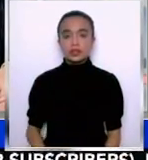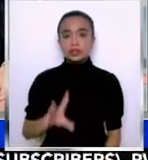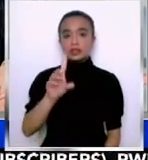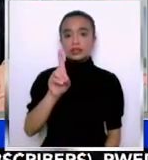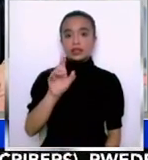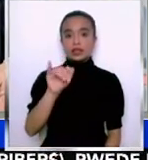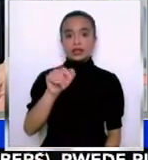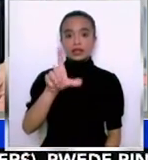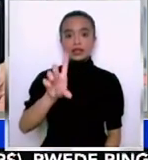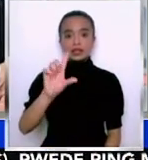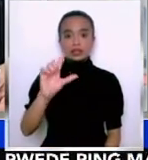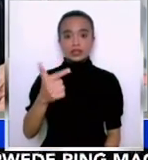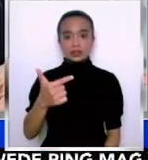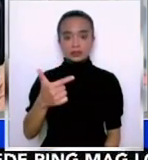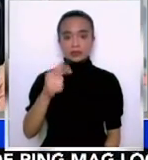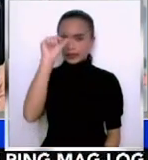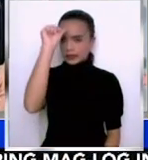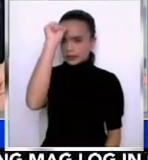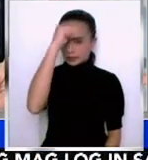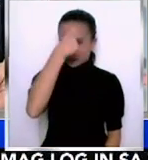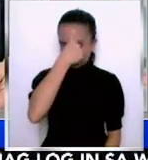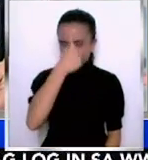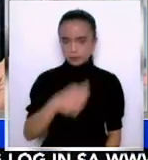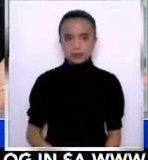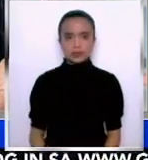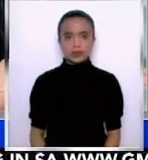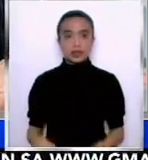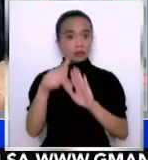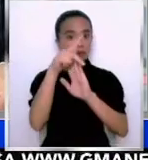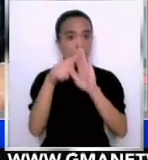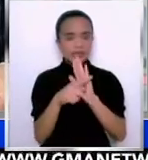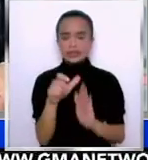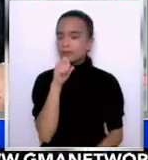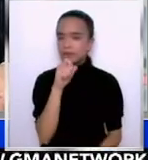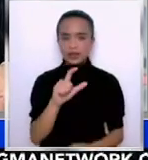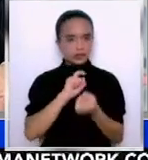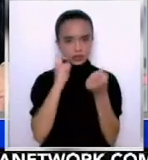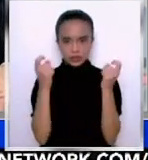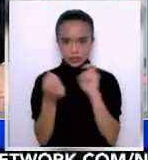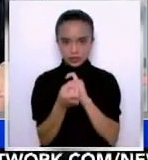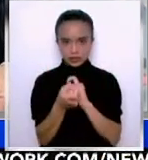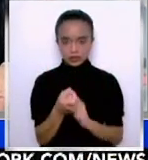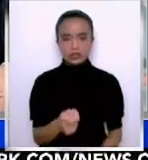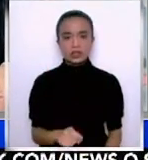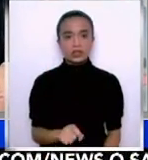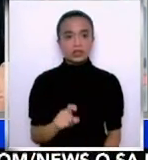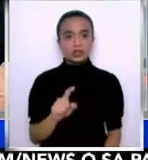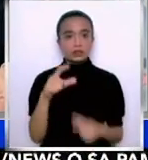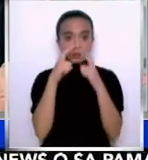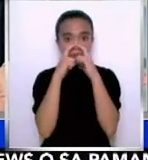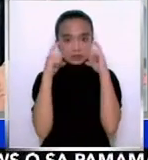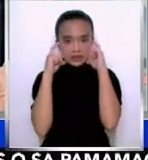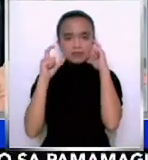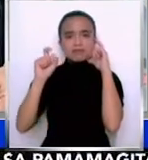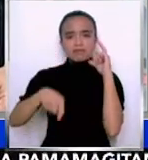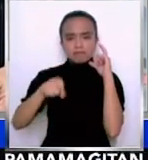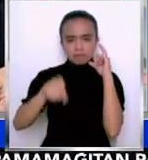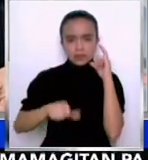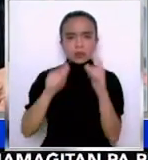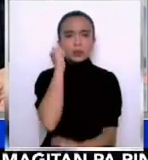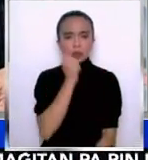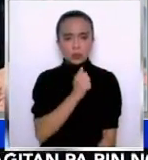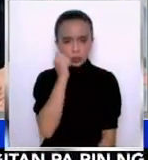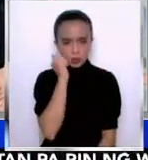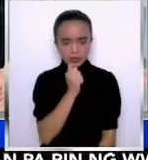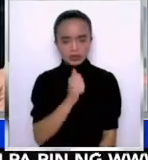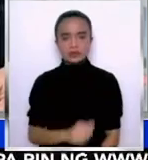o DILG, hindi nagbagong polisiya, required ang pagsusuot ng face mask sa lahat ng pagkakataon. Kaya pinag-aaralan